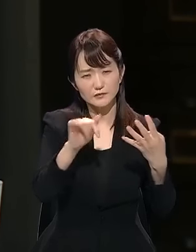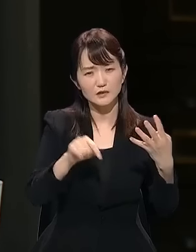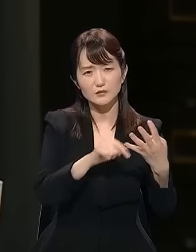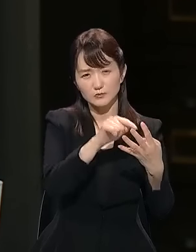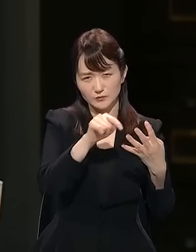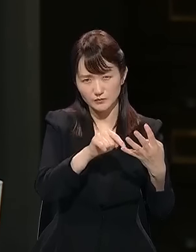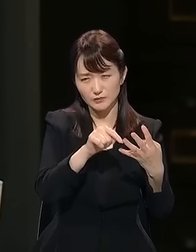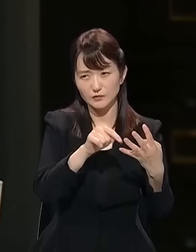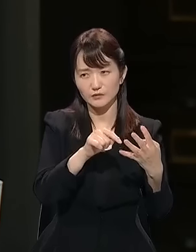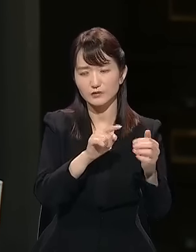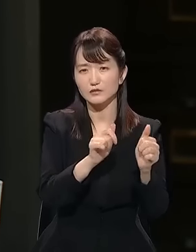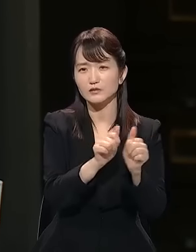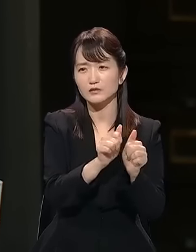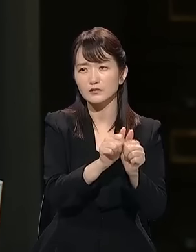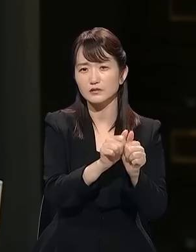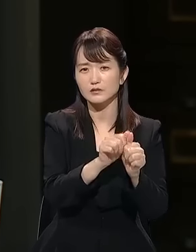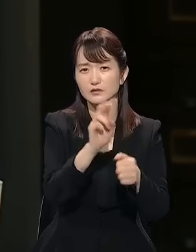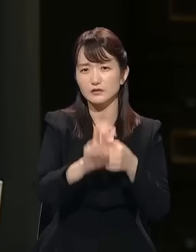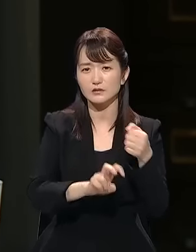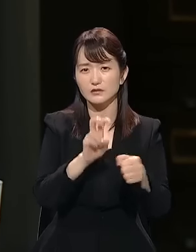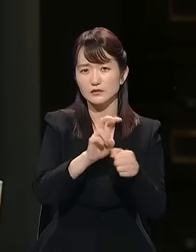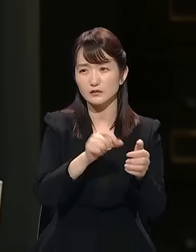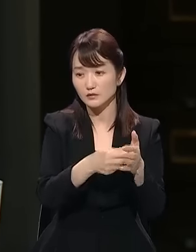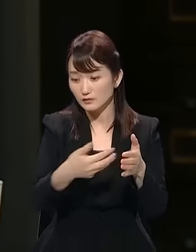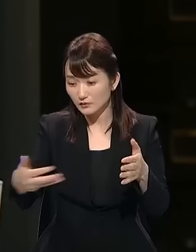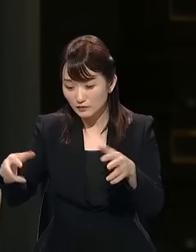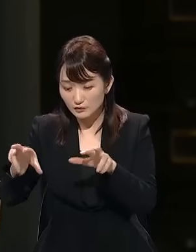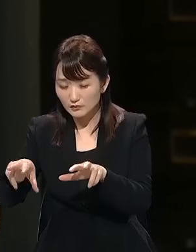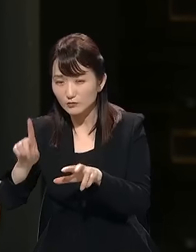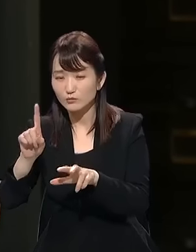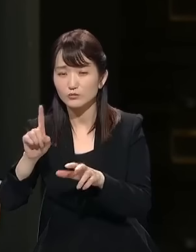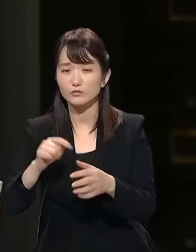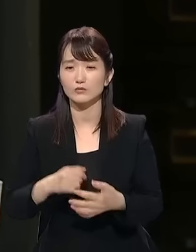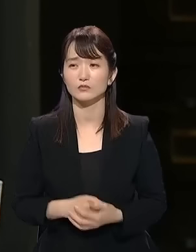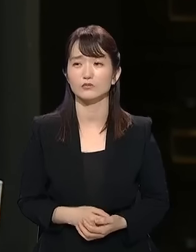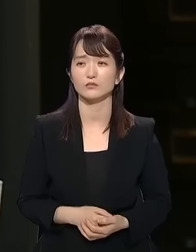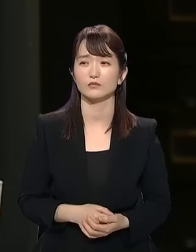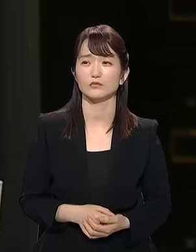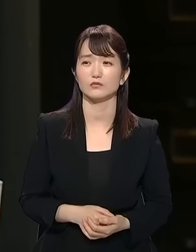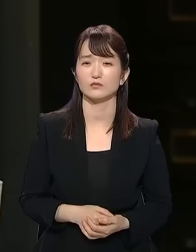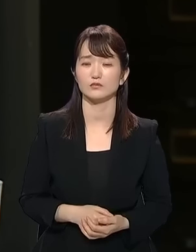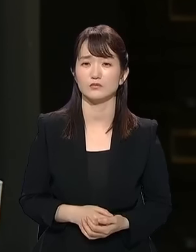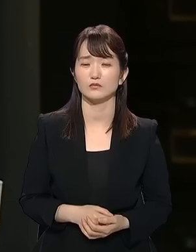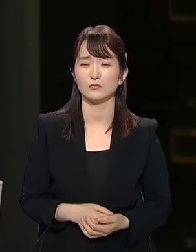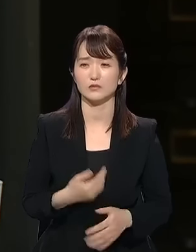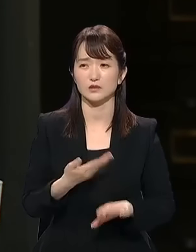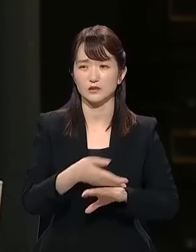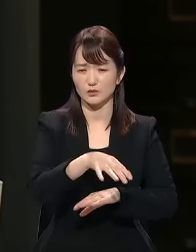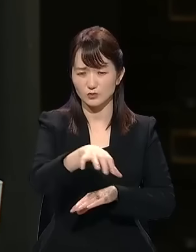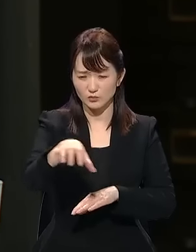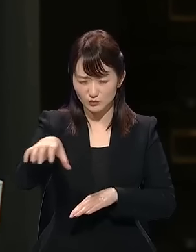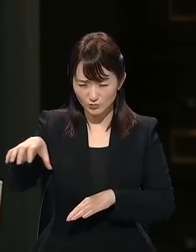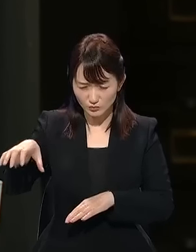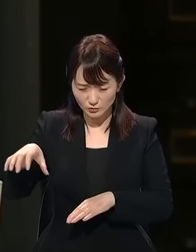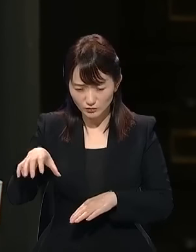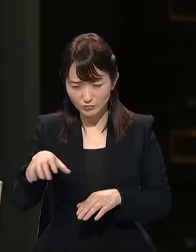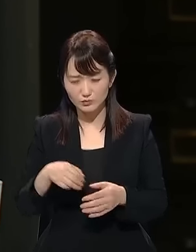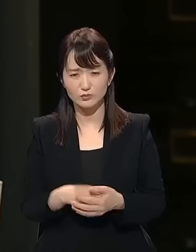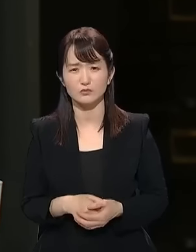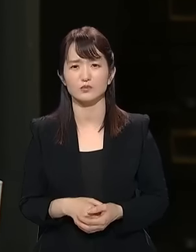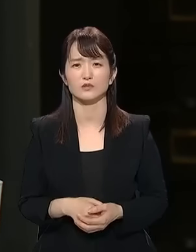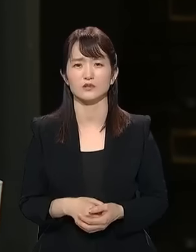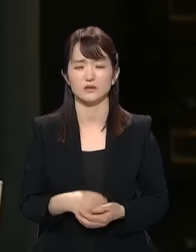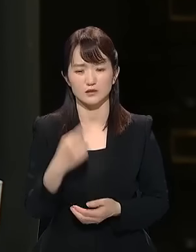가해자들을 어 20년이 지난 지금에 와서 뭐가 됐든 박제를 하든 뭘 하든 해서 사회적으로 뭐 망신을